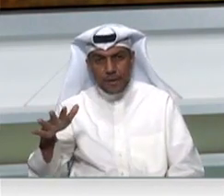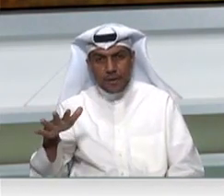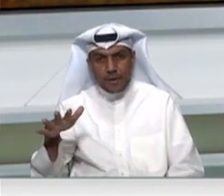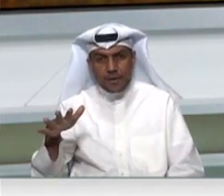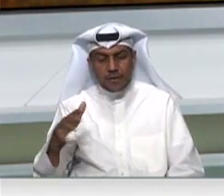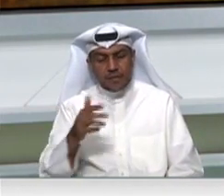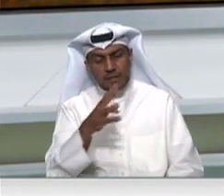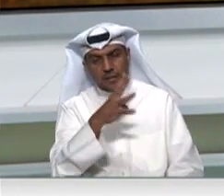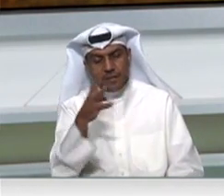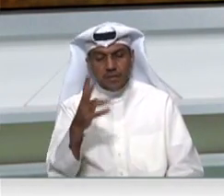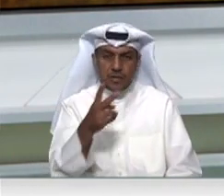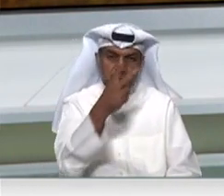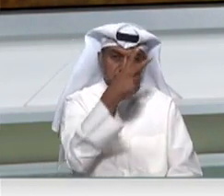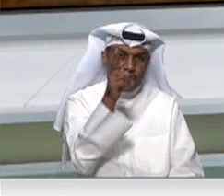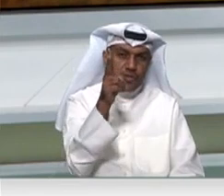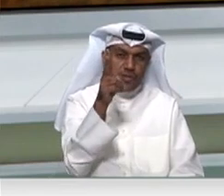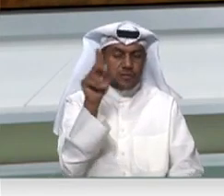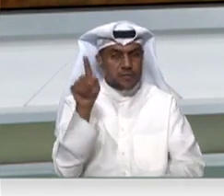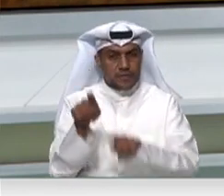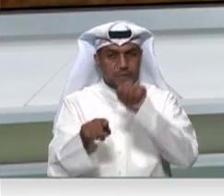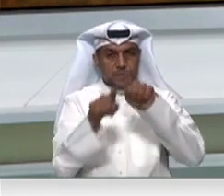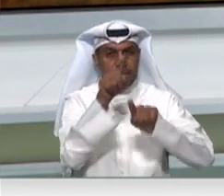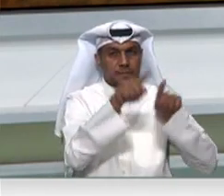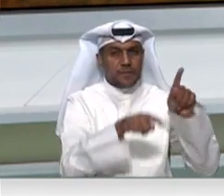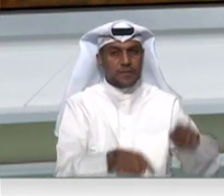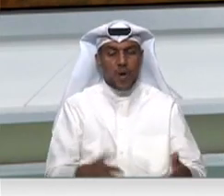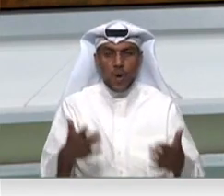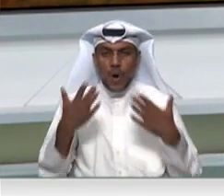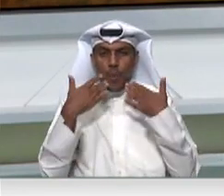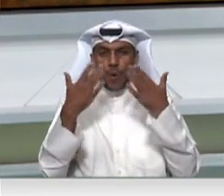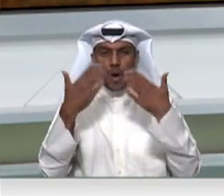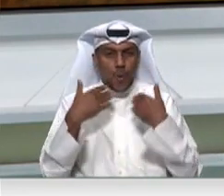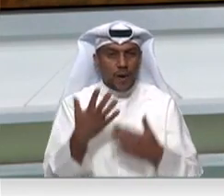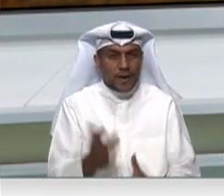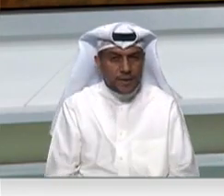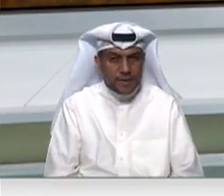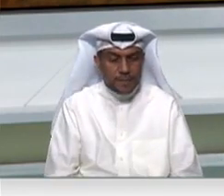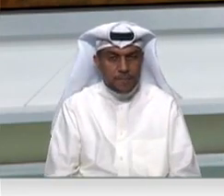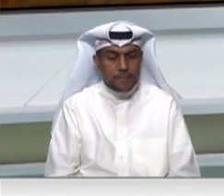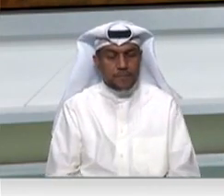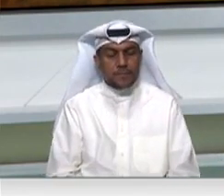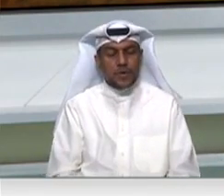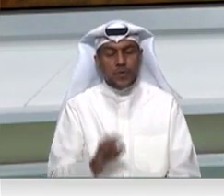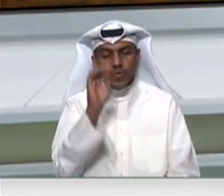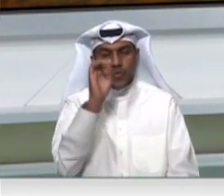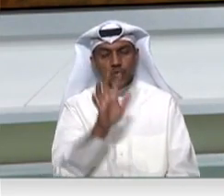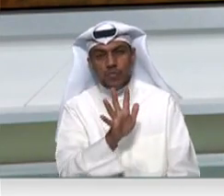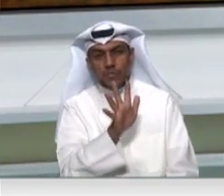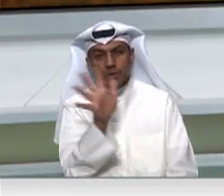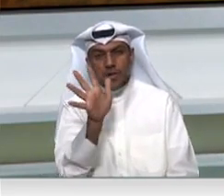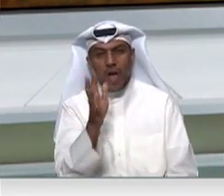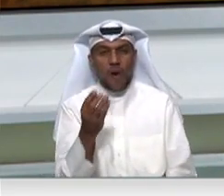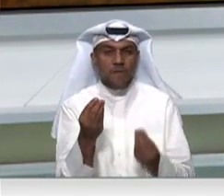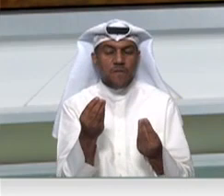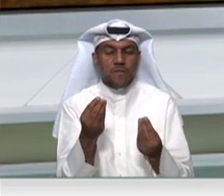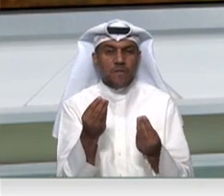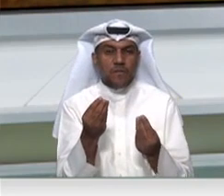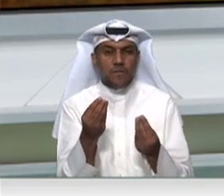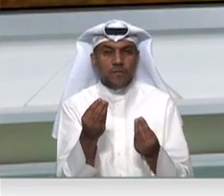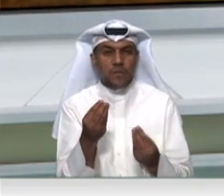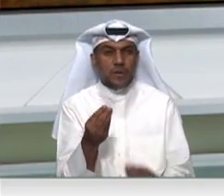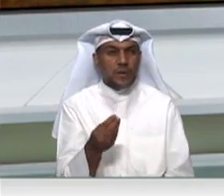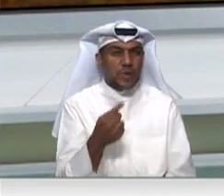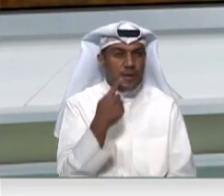بين 19 إلى 20 درجة مئوية. الرياح راح تتحول رياح جنوبية شرقية خفيفة إلى معتدلة السرعة، تبدأ